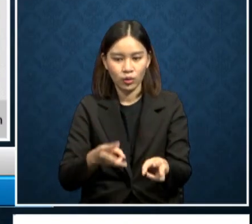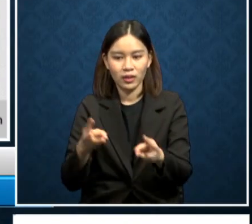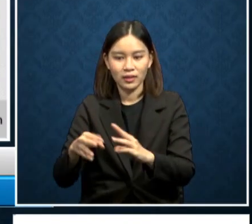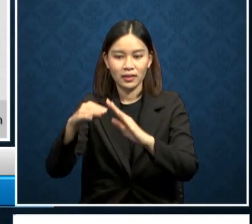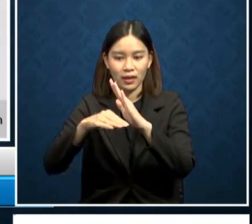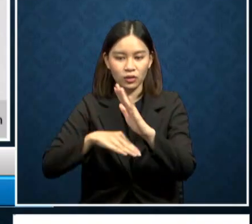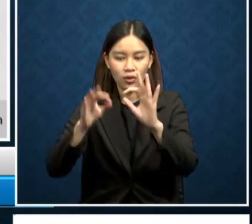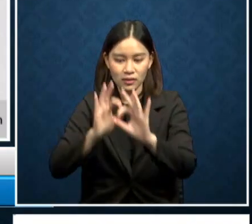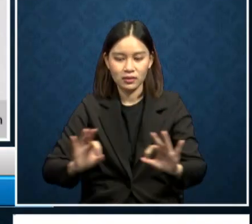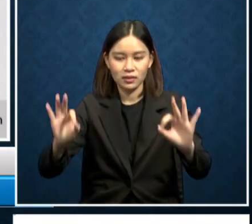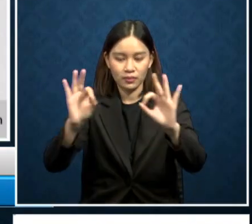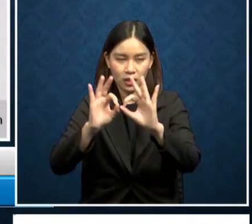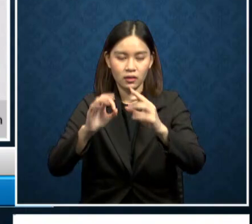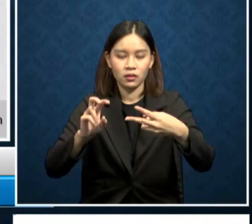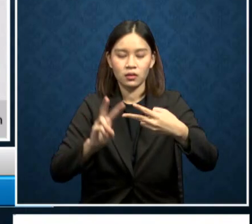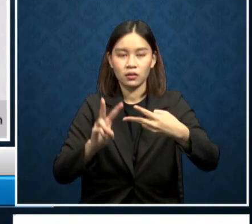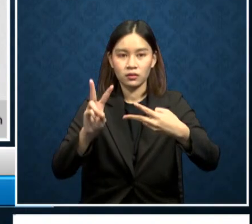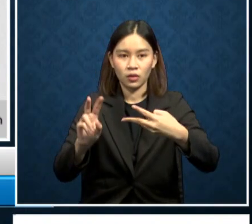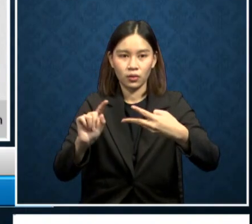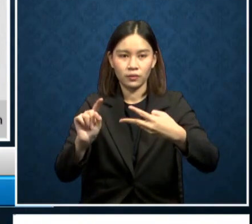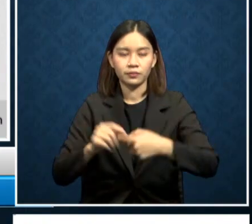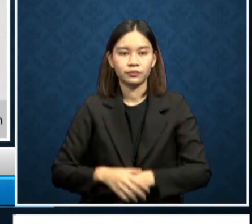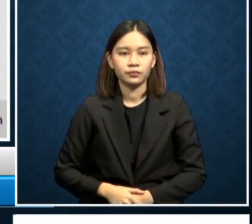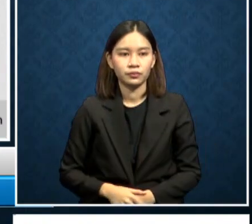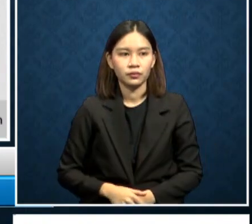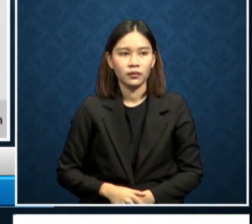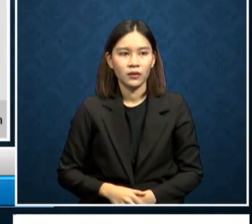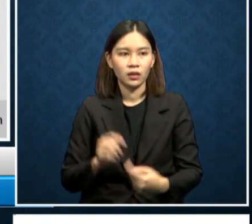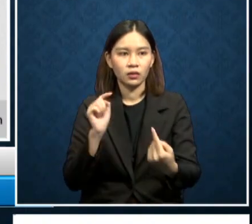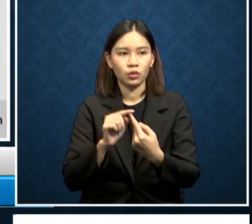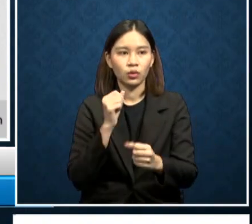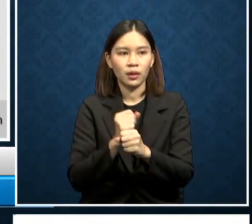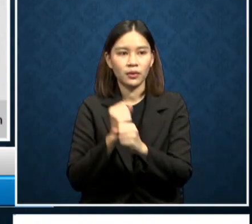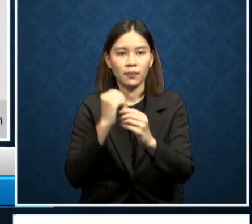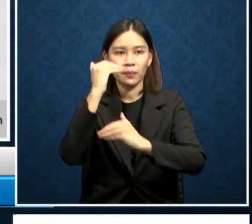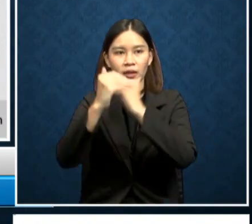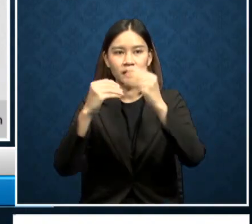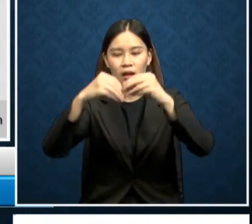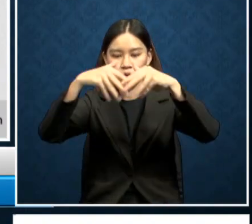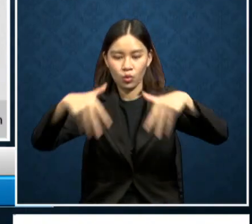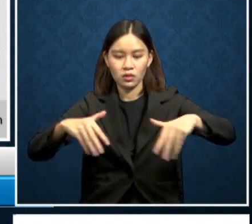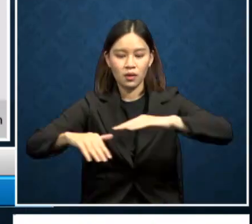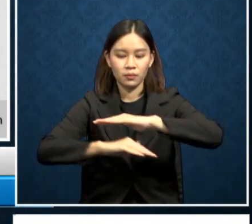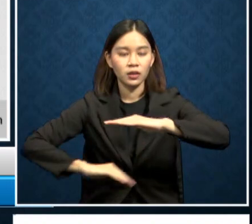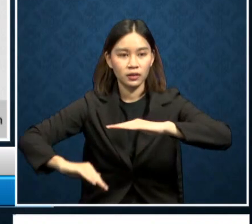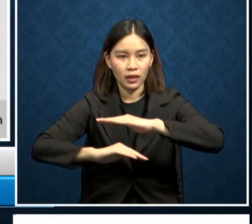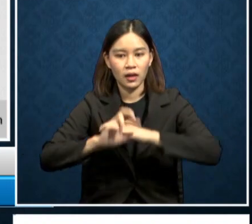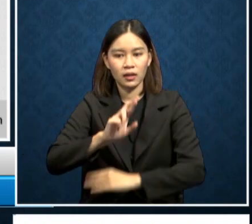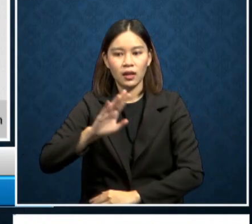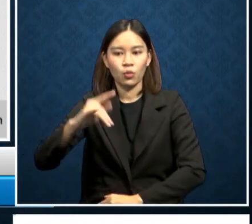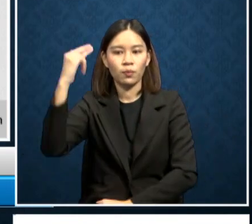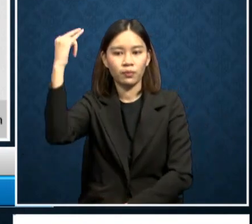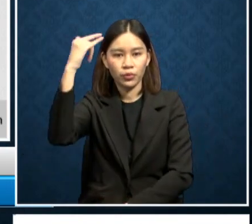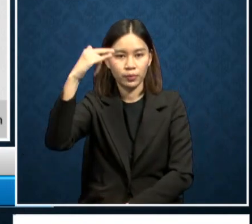สำคัญดังกล่าวข้อที่2การดำเนินการพัฒนาโครงสร้างพื้นฐานระบบท่า